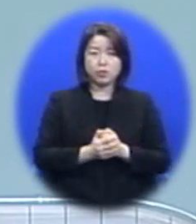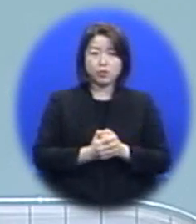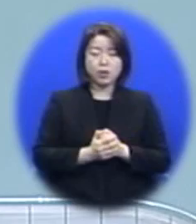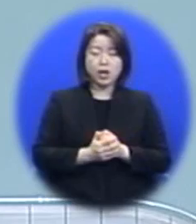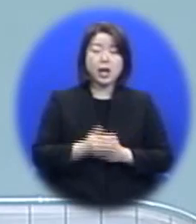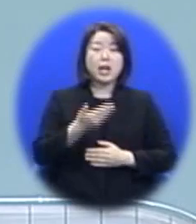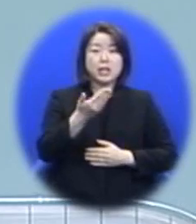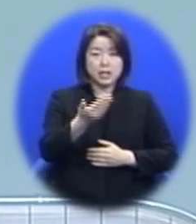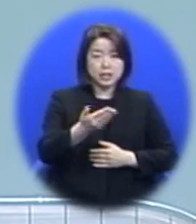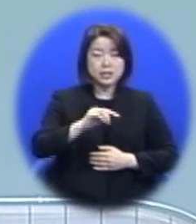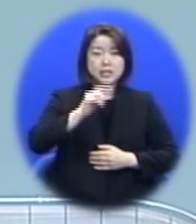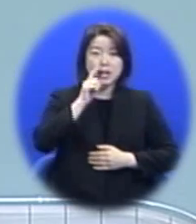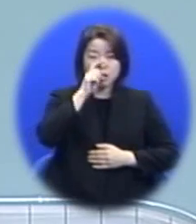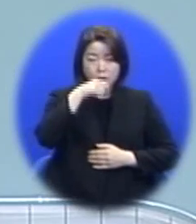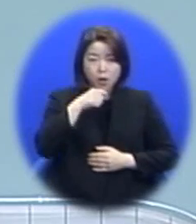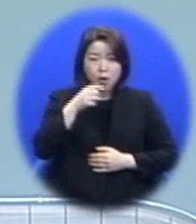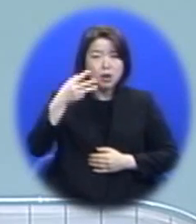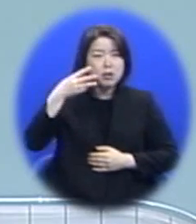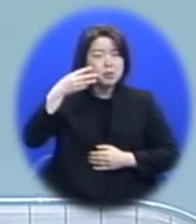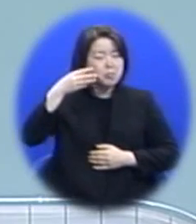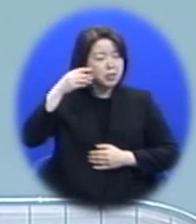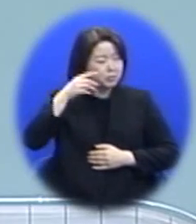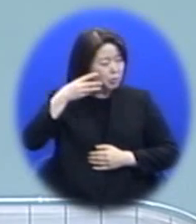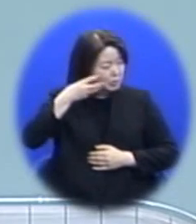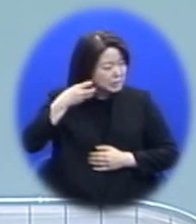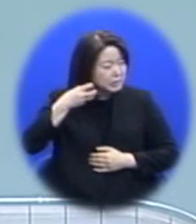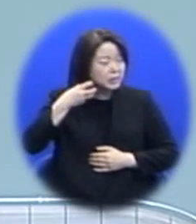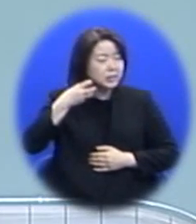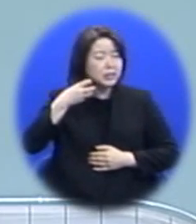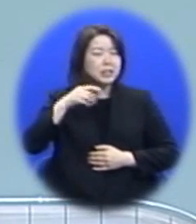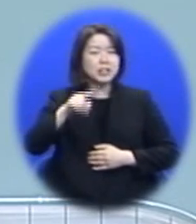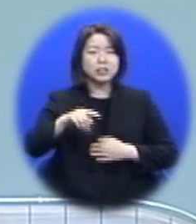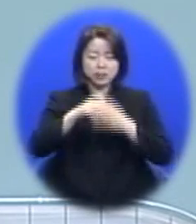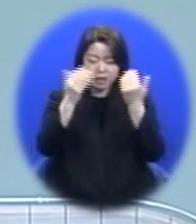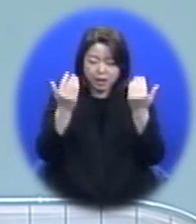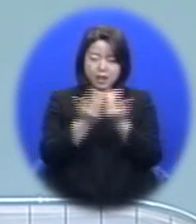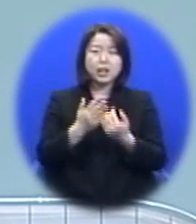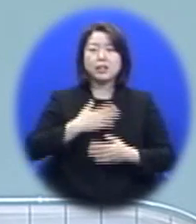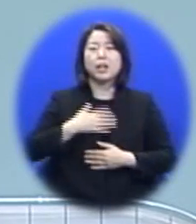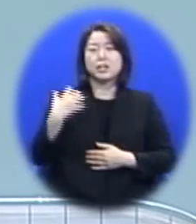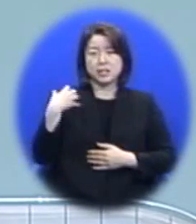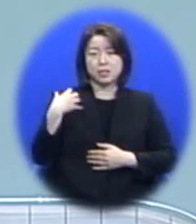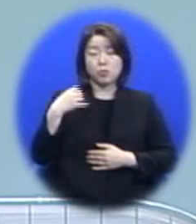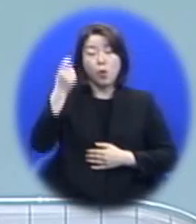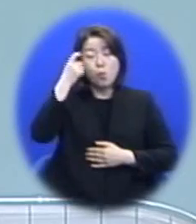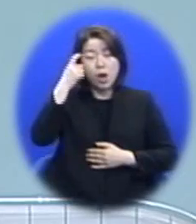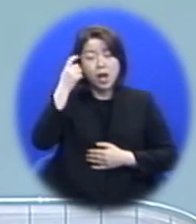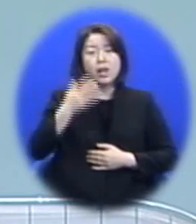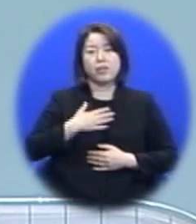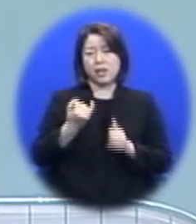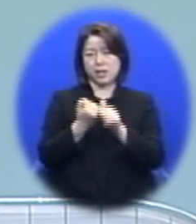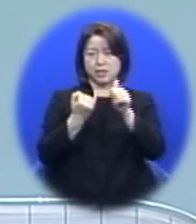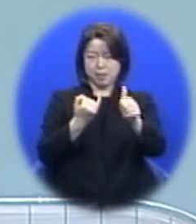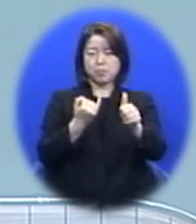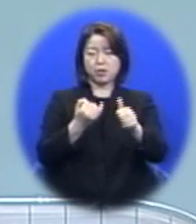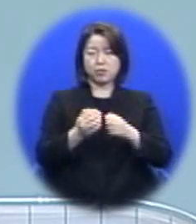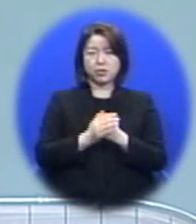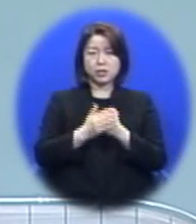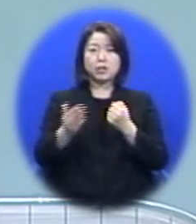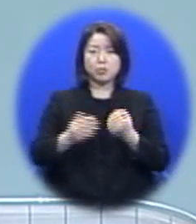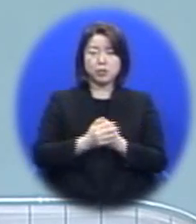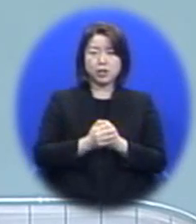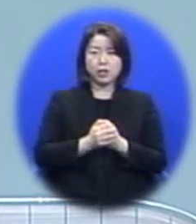당신의 허물과 티와 주름 그 다 내가 책임질 거야. 그게 남편이니까.